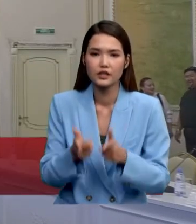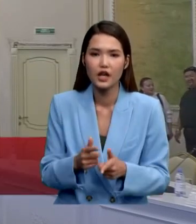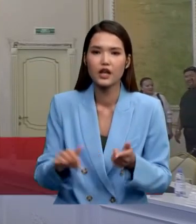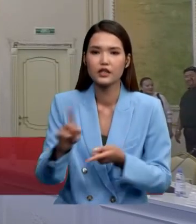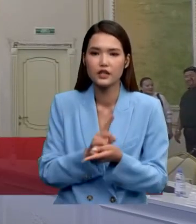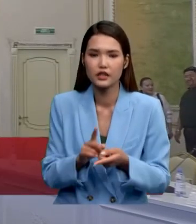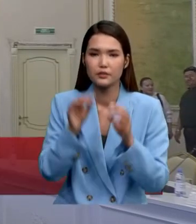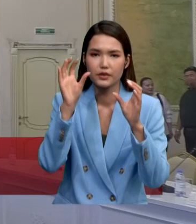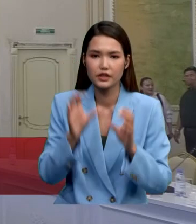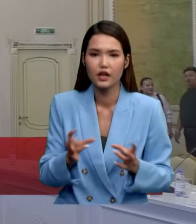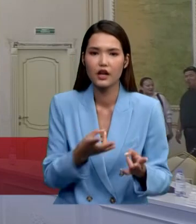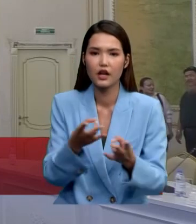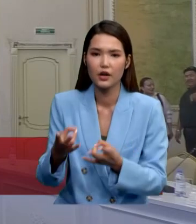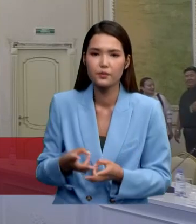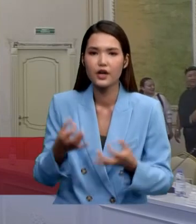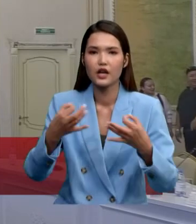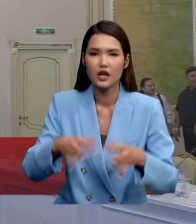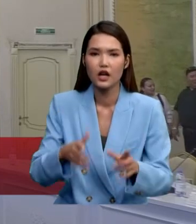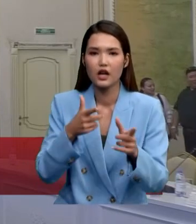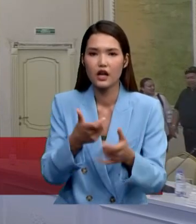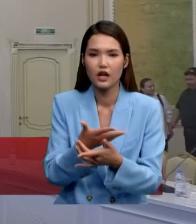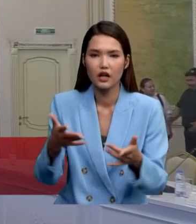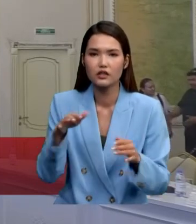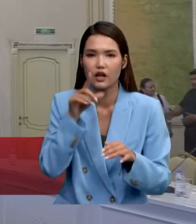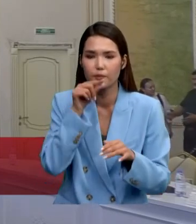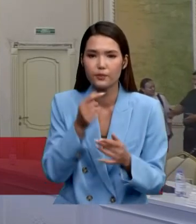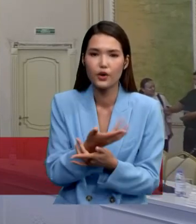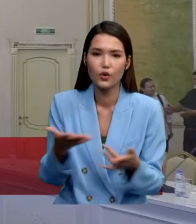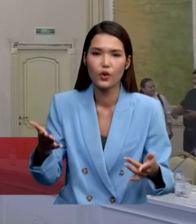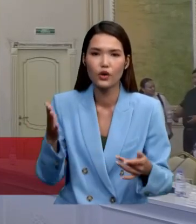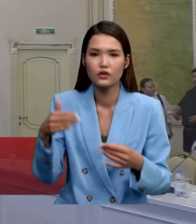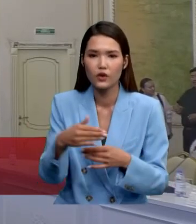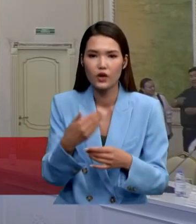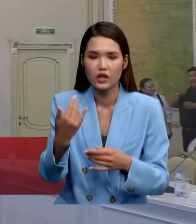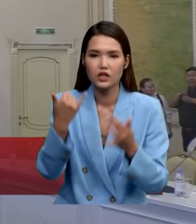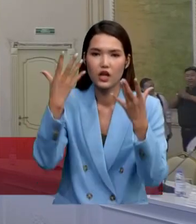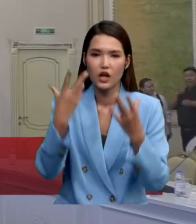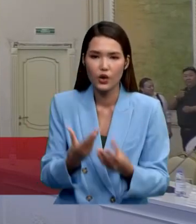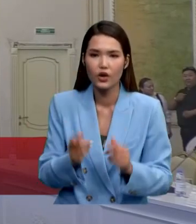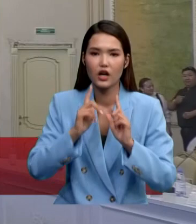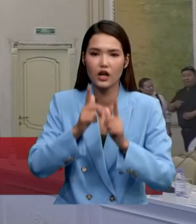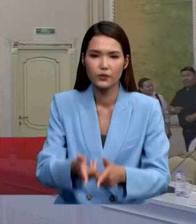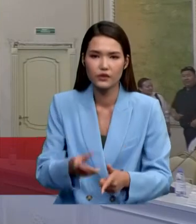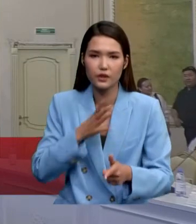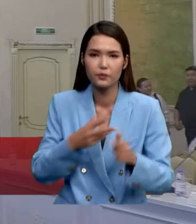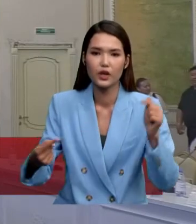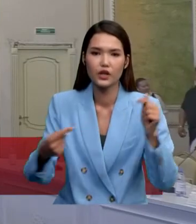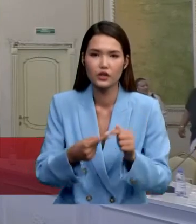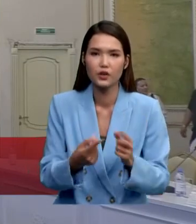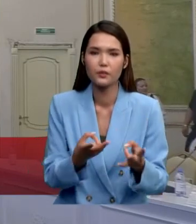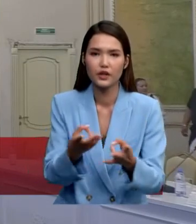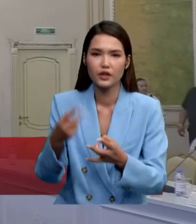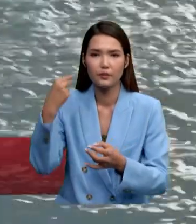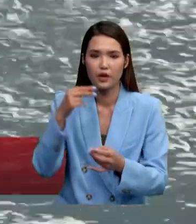этих рыбохозяйственных субъектов разрешено отстреливать водоплавающих. Этот приказ на сегодняшний день согласован с соответствующими